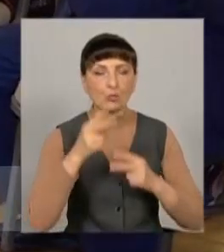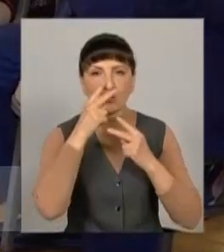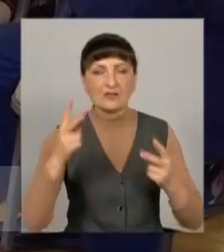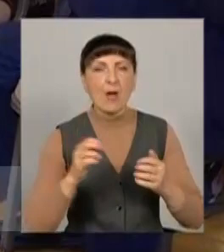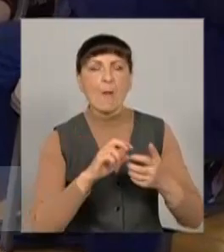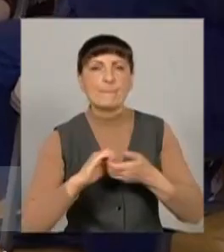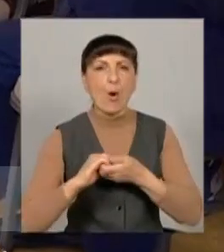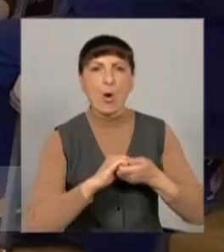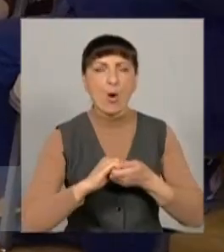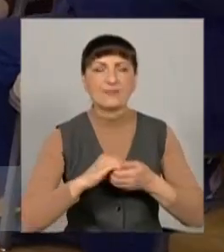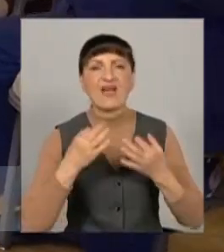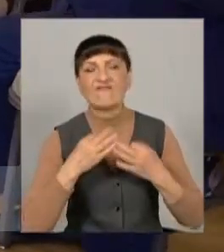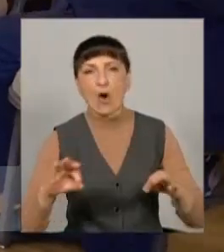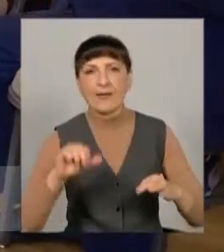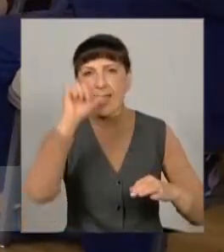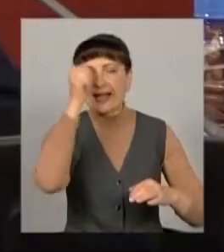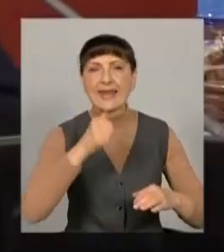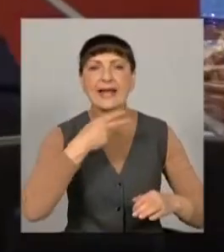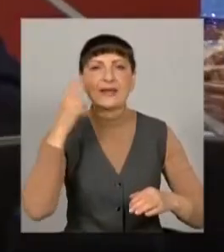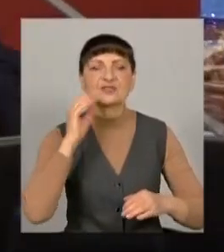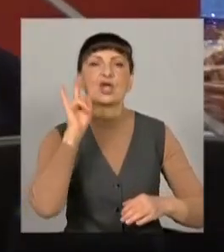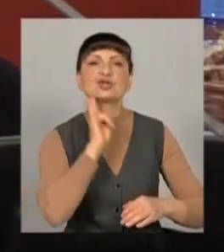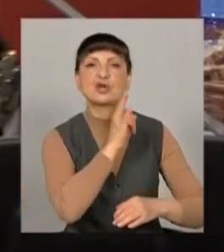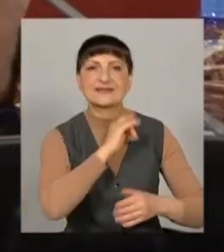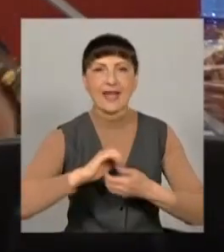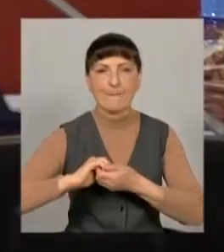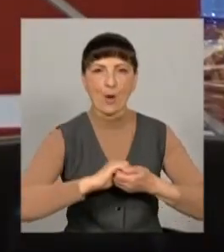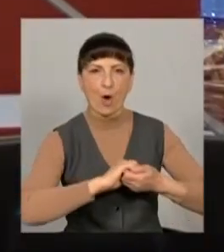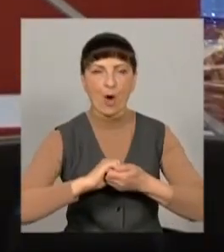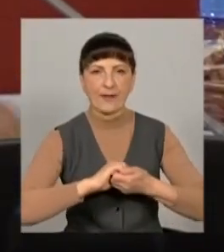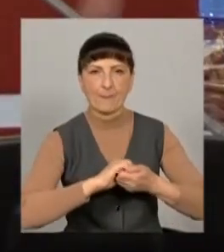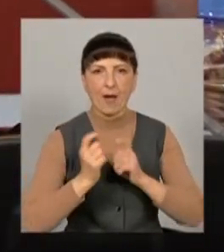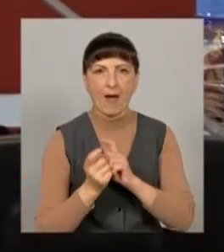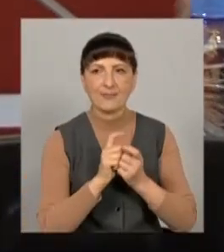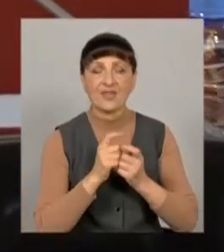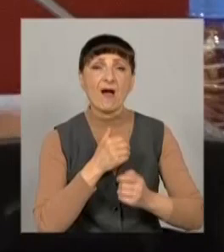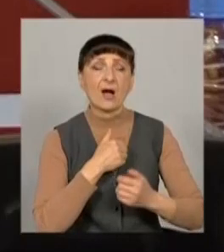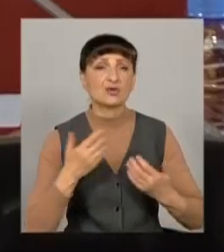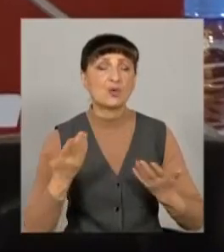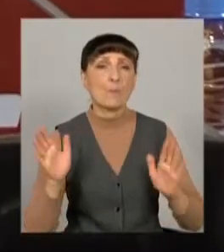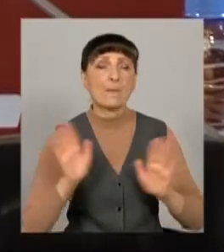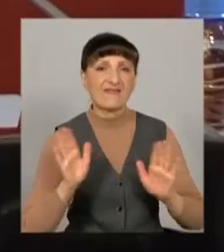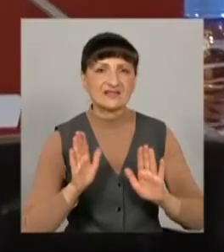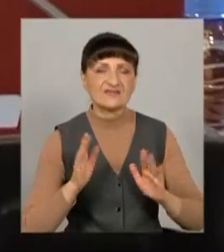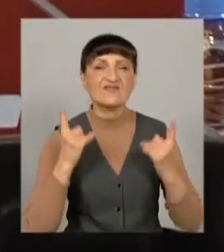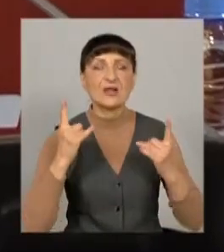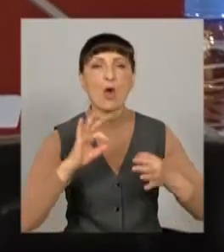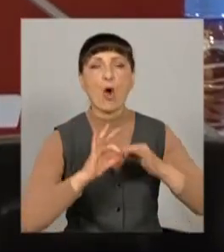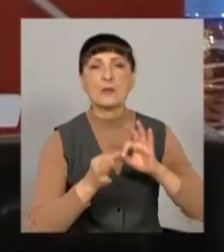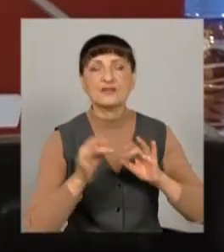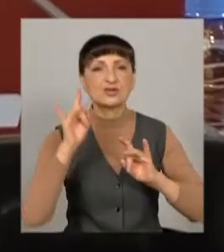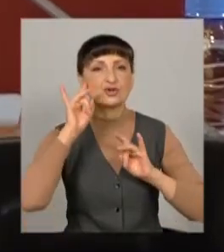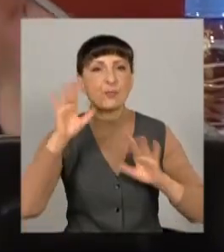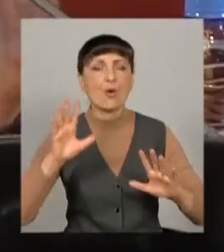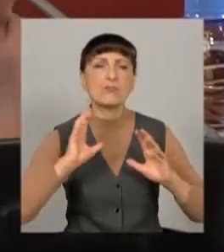по вольной, греко-римской и женской борьбе. Хотел бы, конечно, от души поприветствовать наших великих чемпионов, олимпийских чемпионов, чемпионов